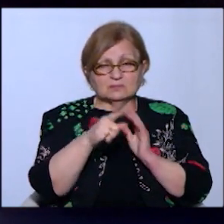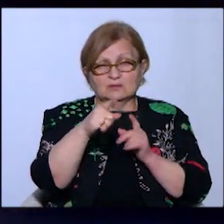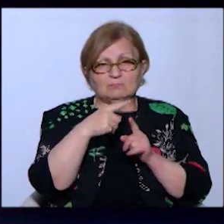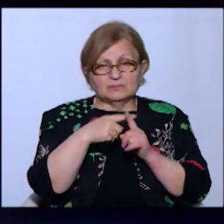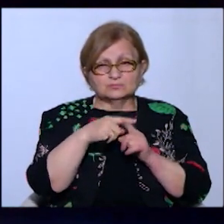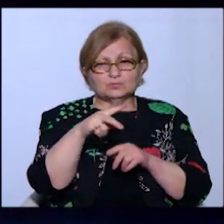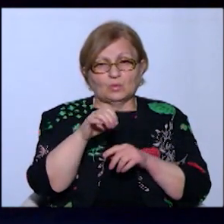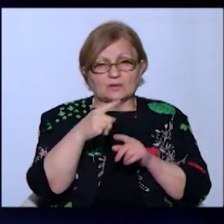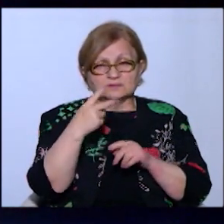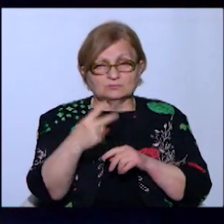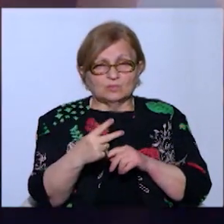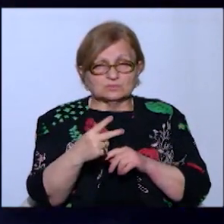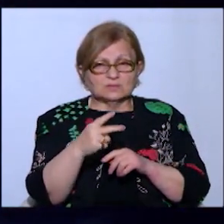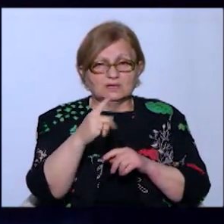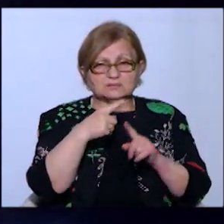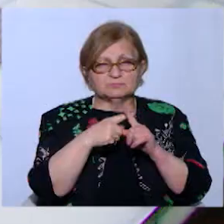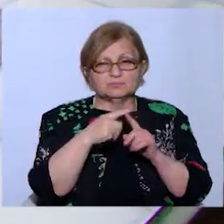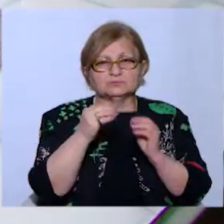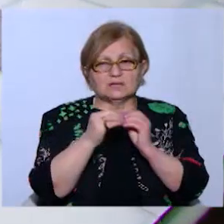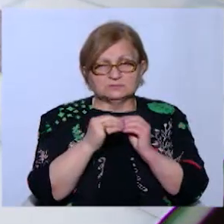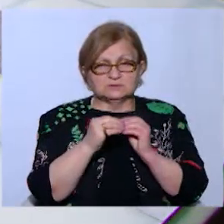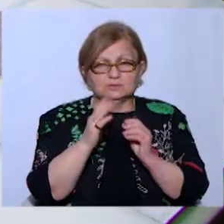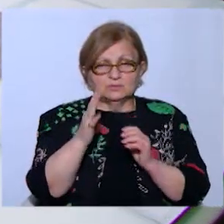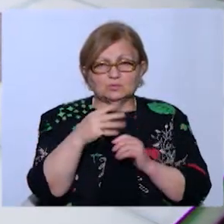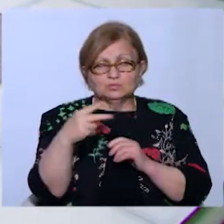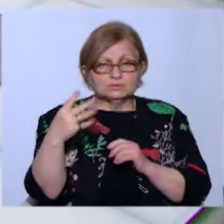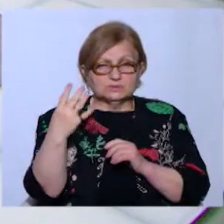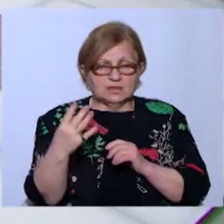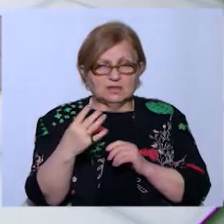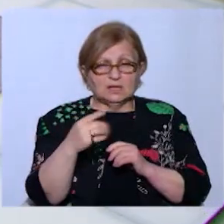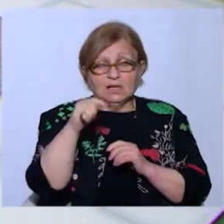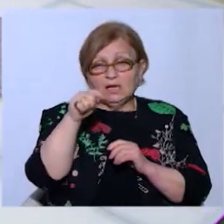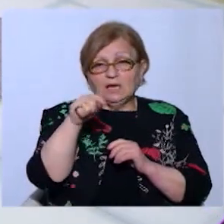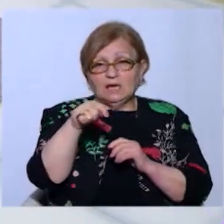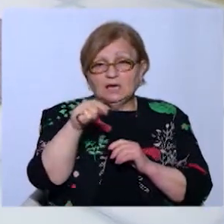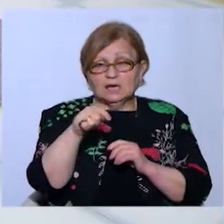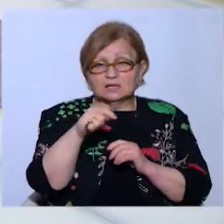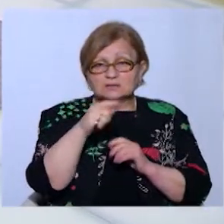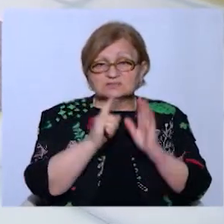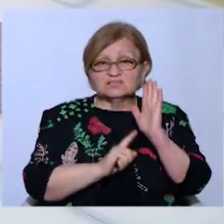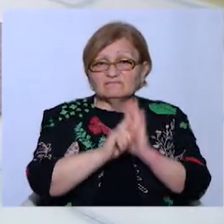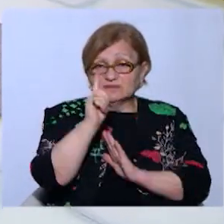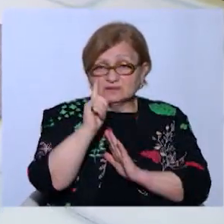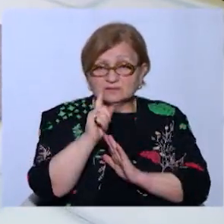+ 10-დან უდრის 4-ს. მოდი ახაც განსაზღვრის არე